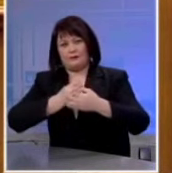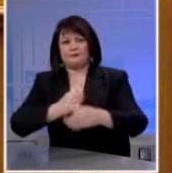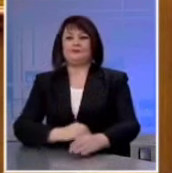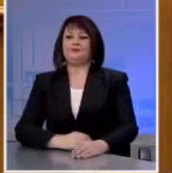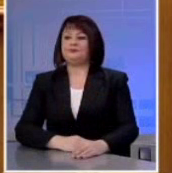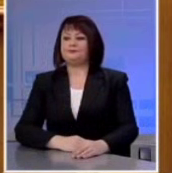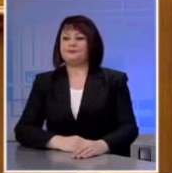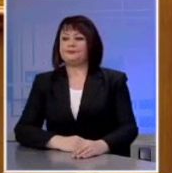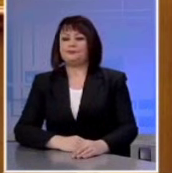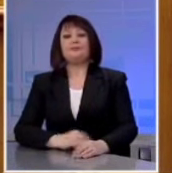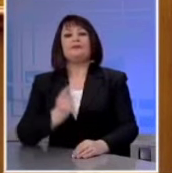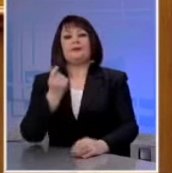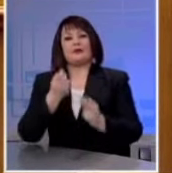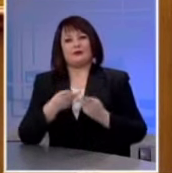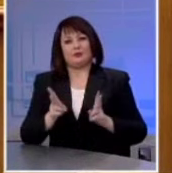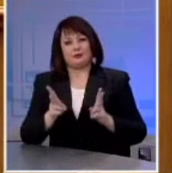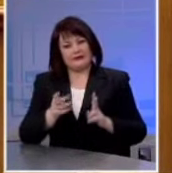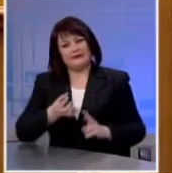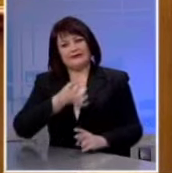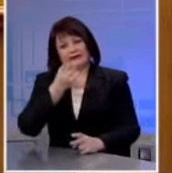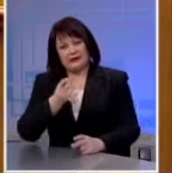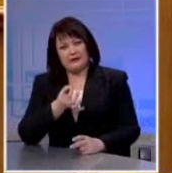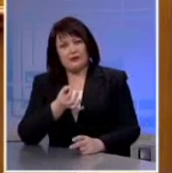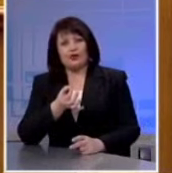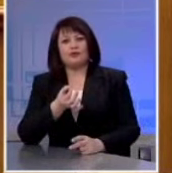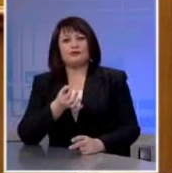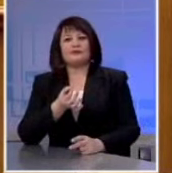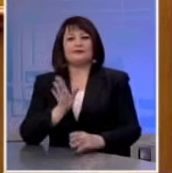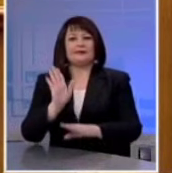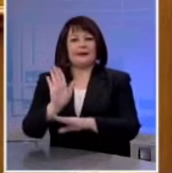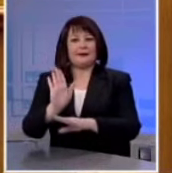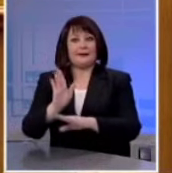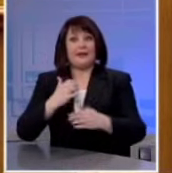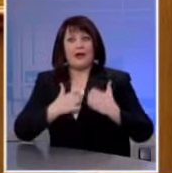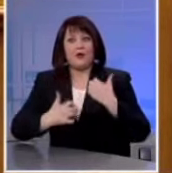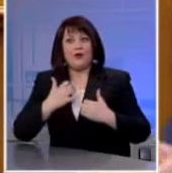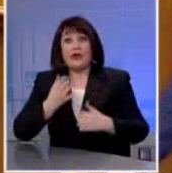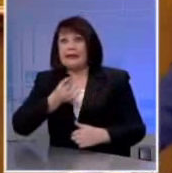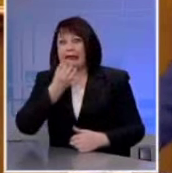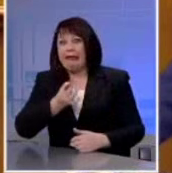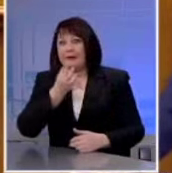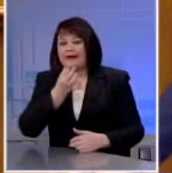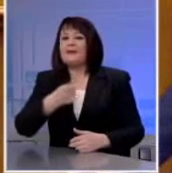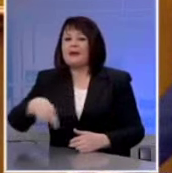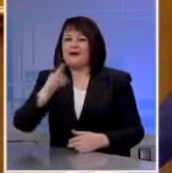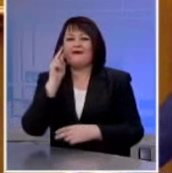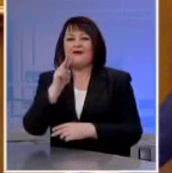Όμως θα μου επιτρέψετε να σας κρατήσω λίγο ακόμα σε αγωνία που από ό,τι